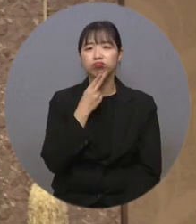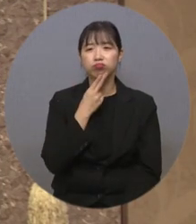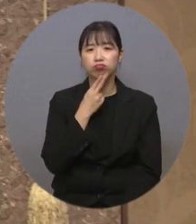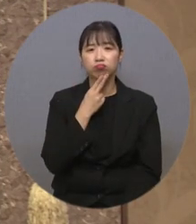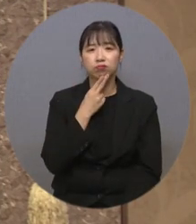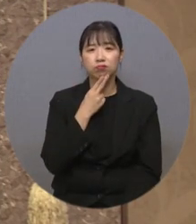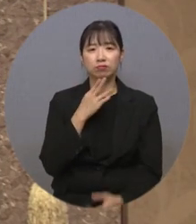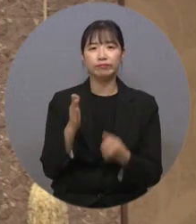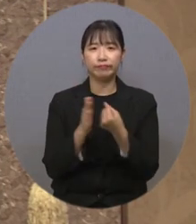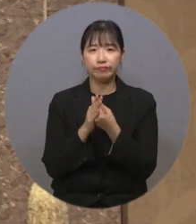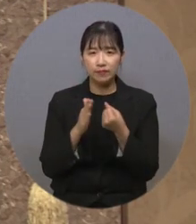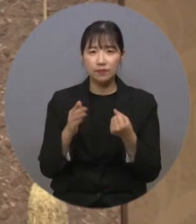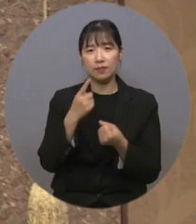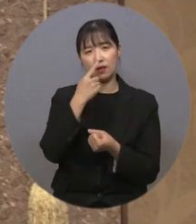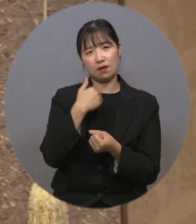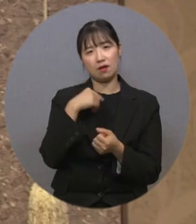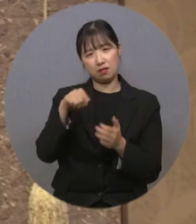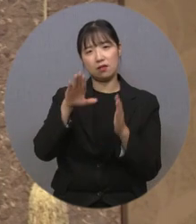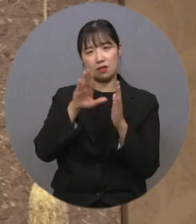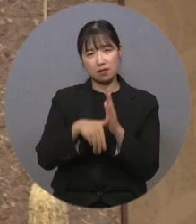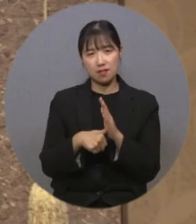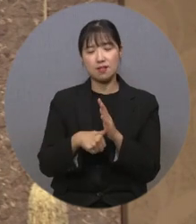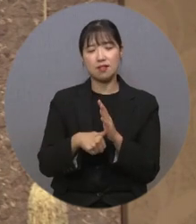없었어요. 그래서 제가 그 당시에